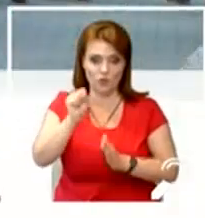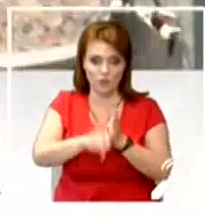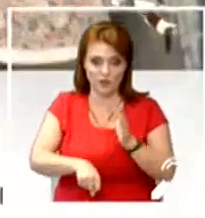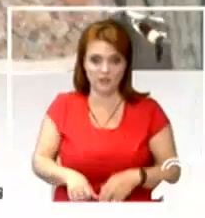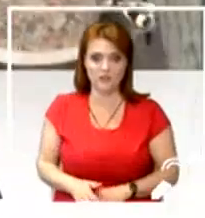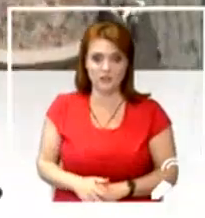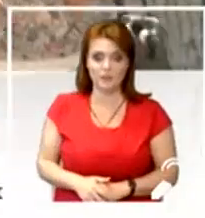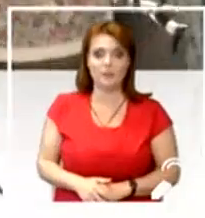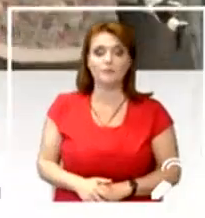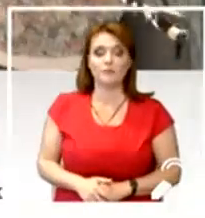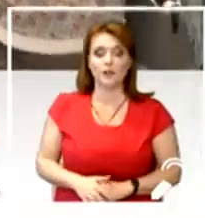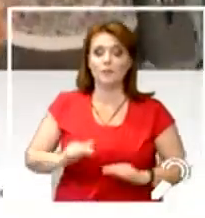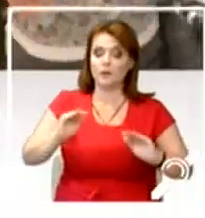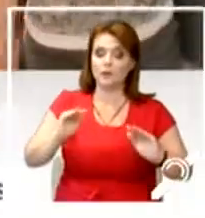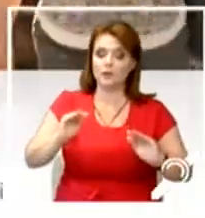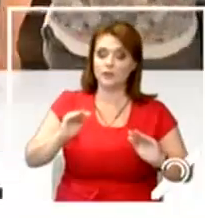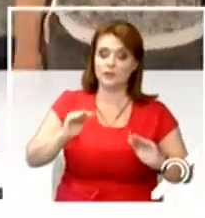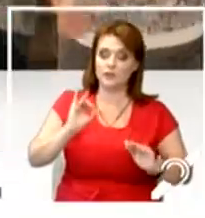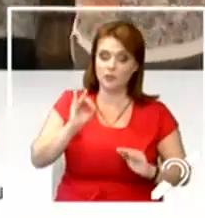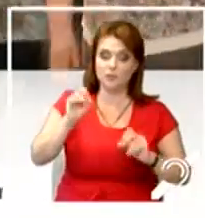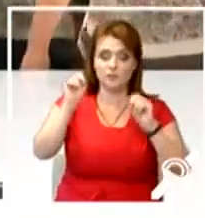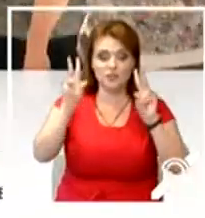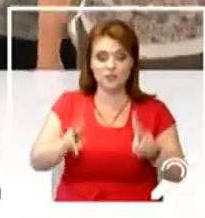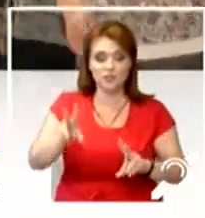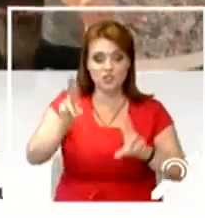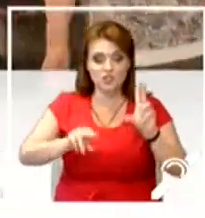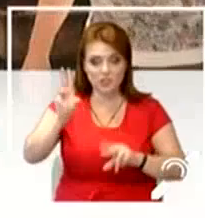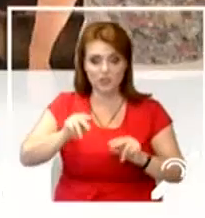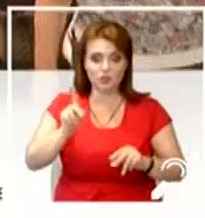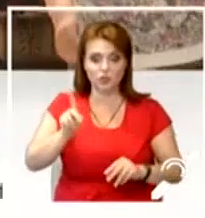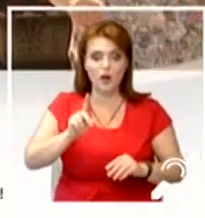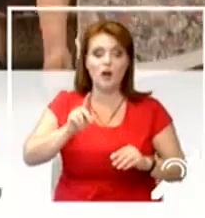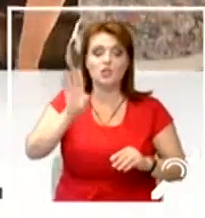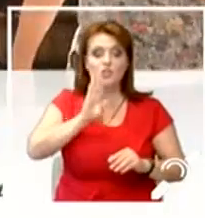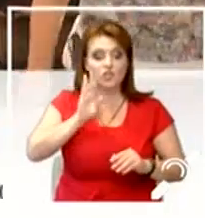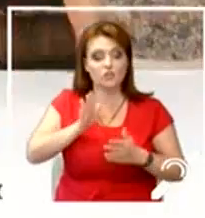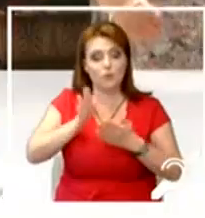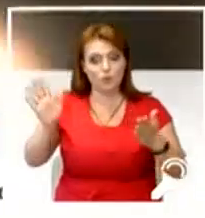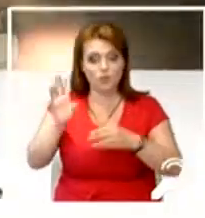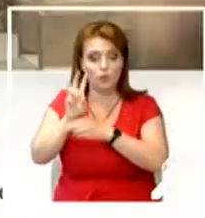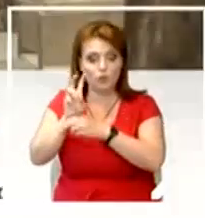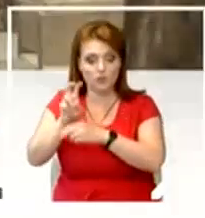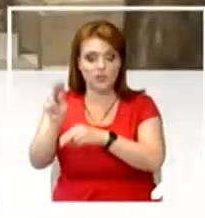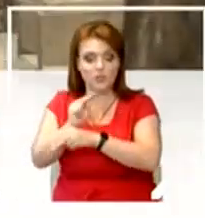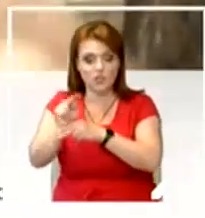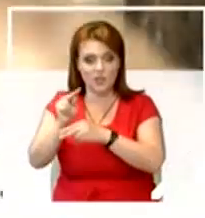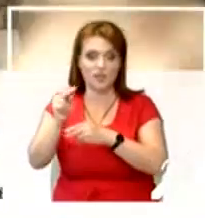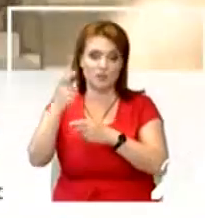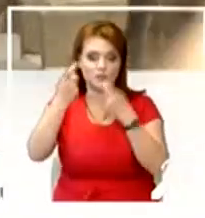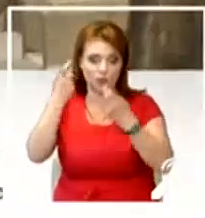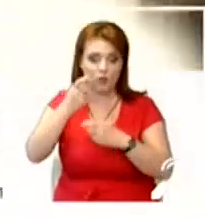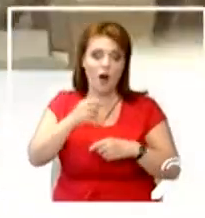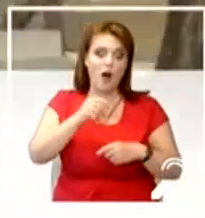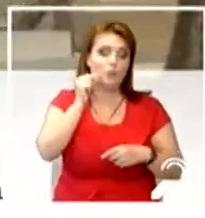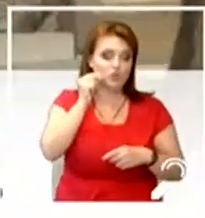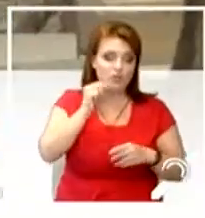mai puțini bărbați decât femei primesc tratament pentru tulburări legate de depresie. Datele ANSP arată că aproape